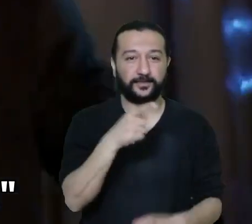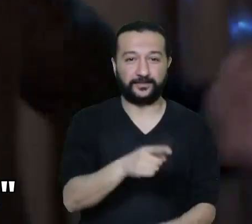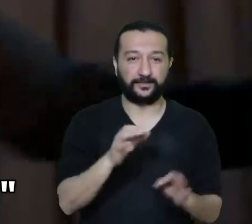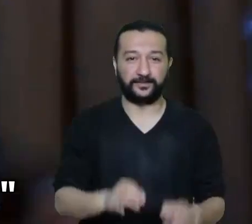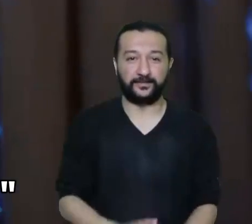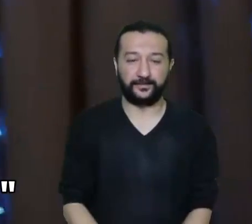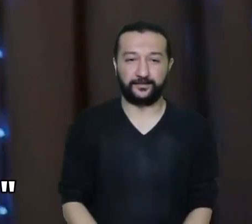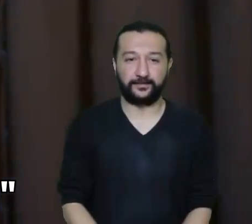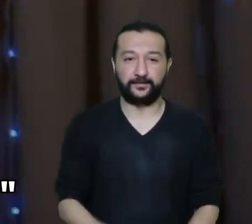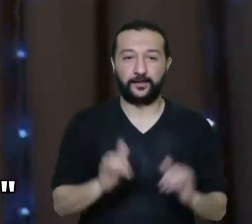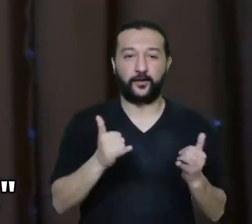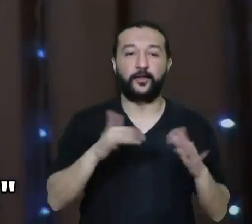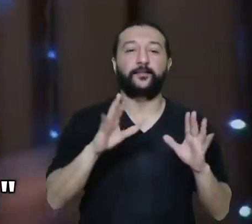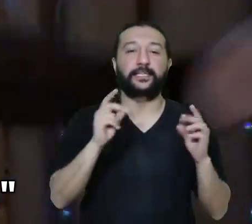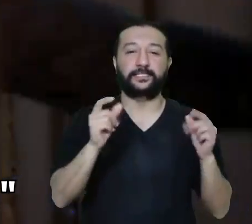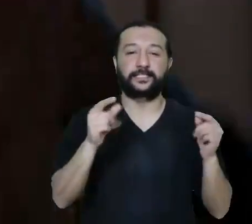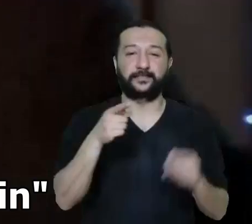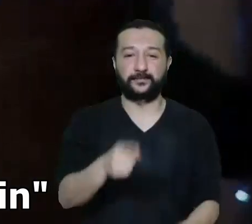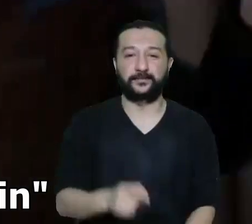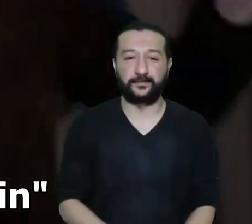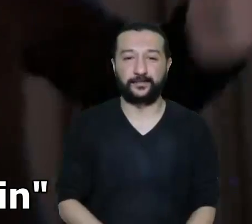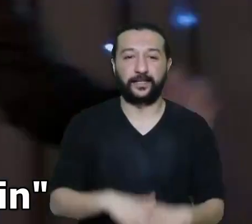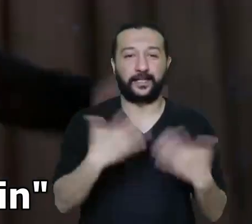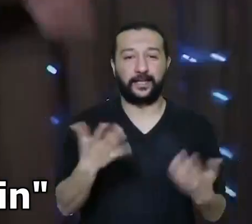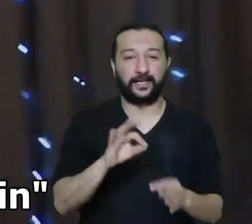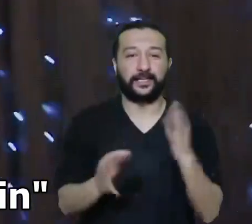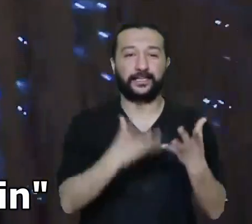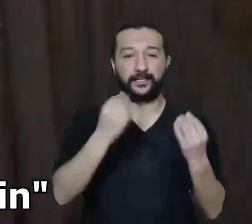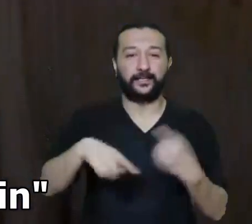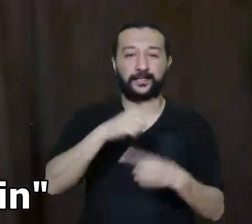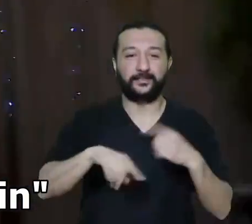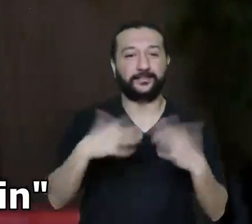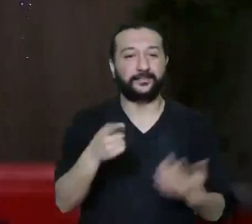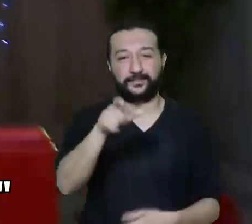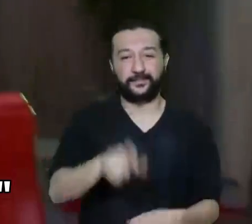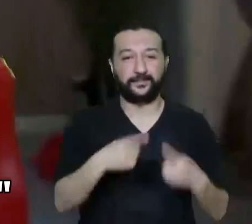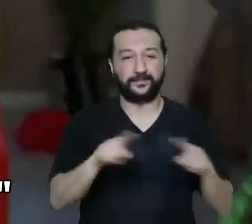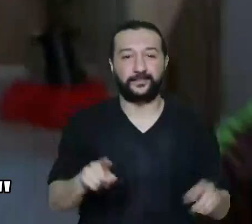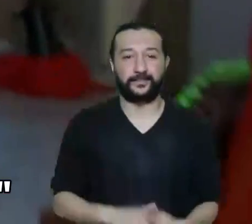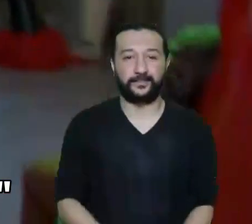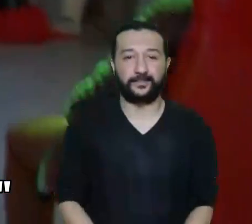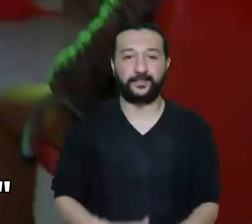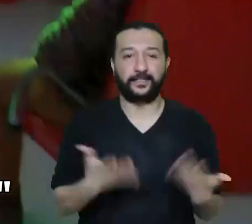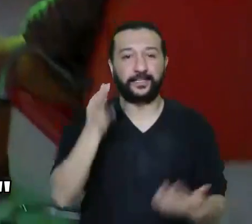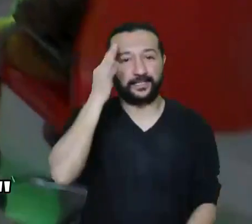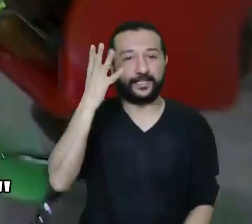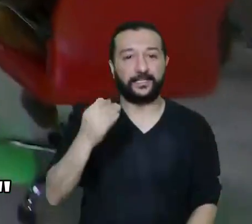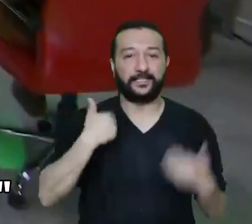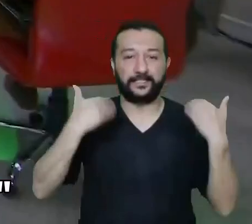Cumartesi. Oynama şıkıdım şıkıdım. Ah yanar döner acayipsin. Ne deli ne